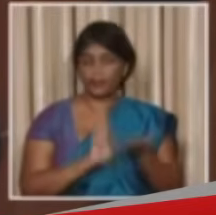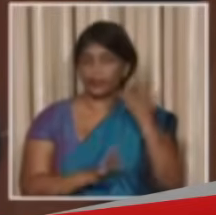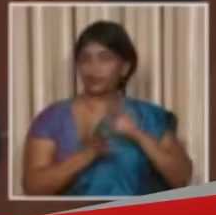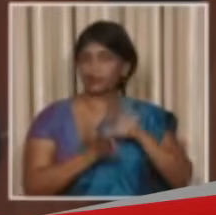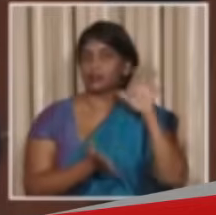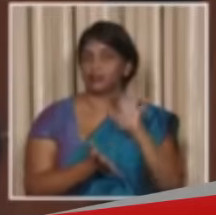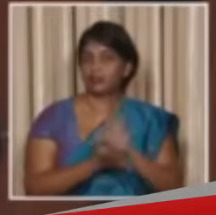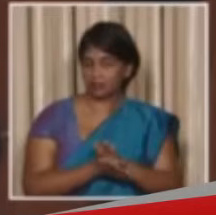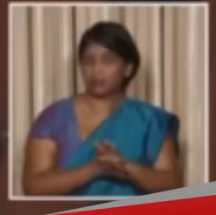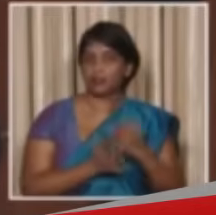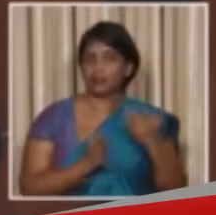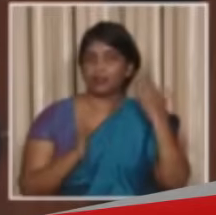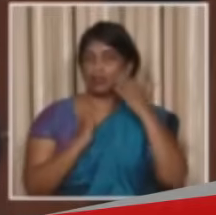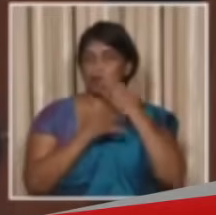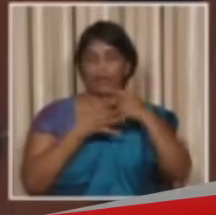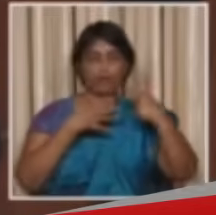දේවල් වල මං හිතන්නේ